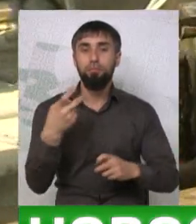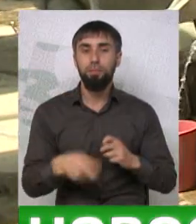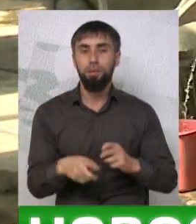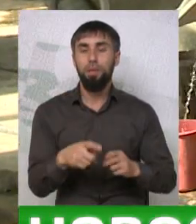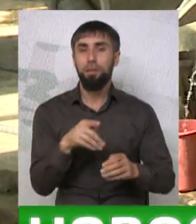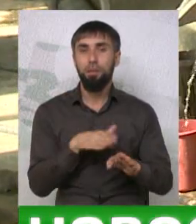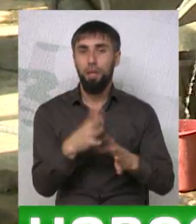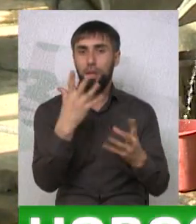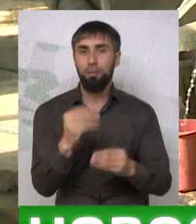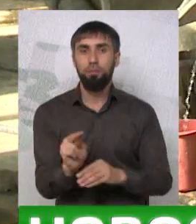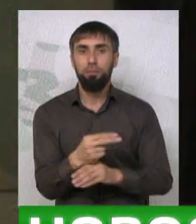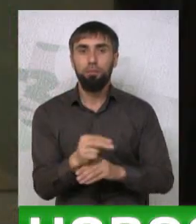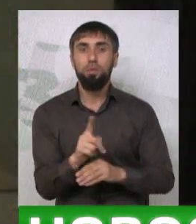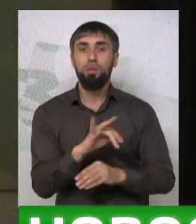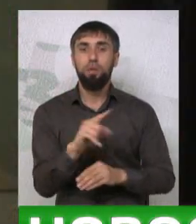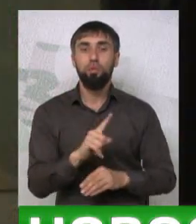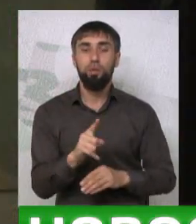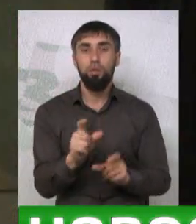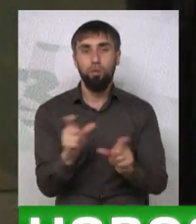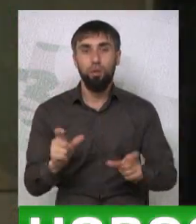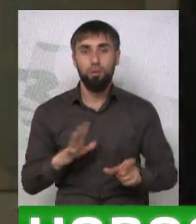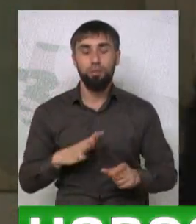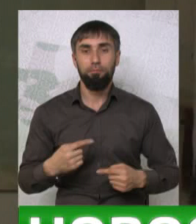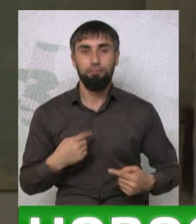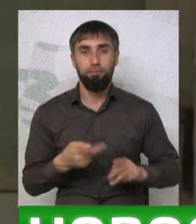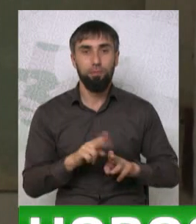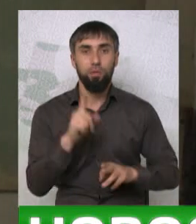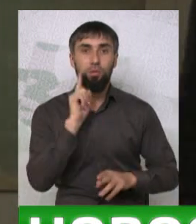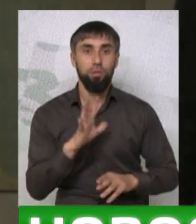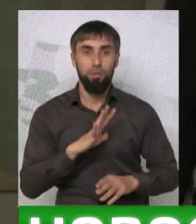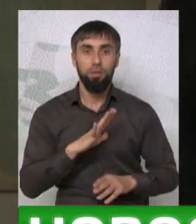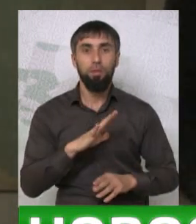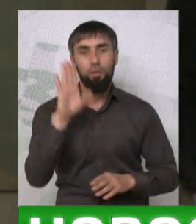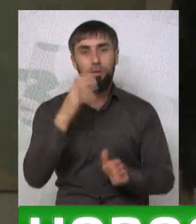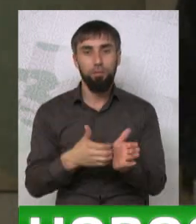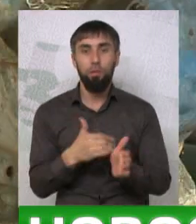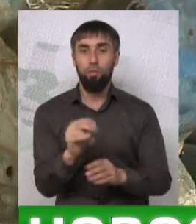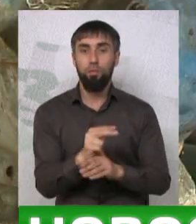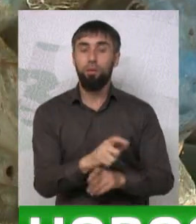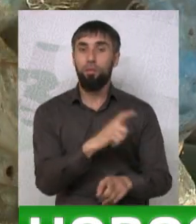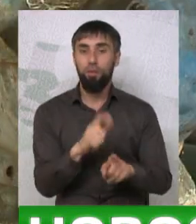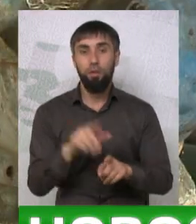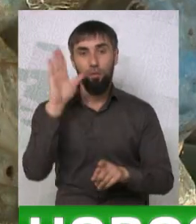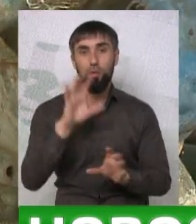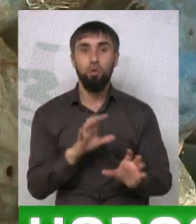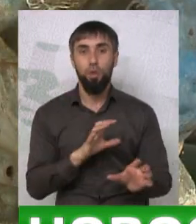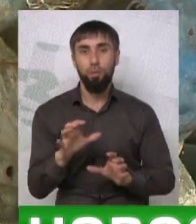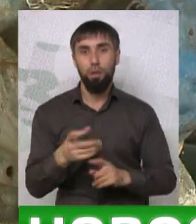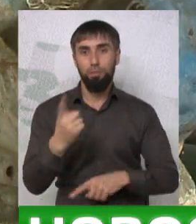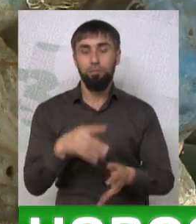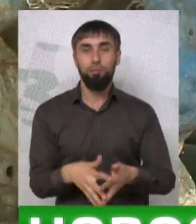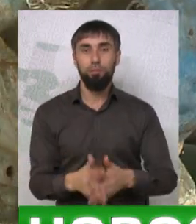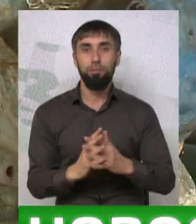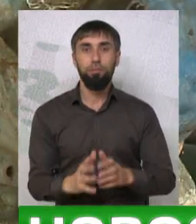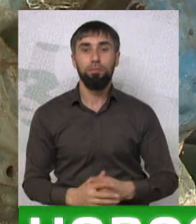целый день, в связи с чем жители были вынуждены испытывать неудобства. Сейчас поломка устранена, водоснабжение возобновили.